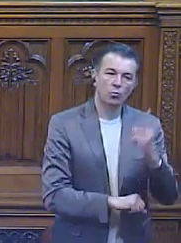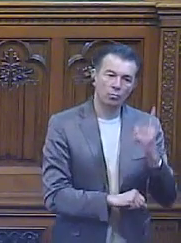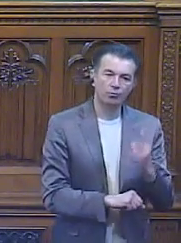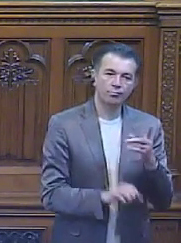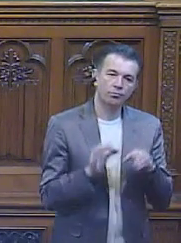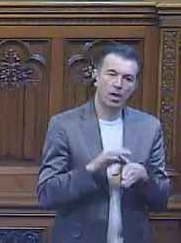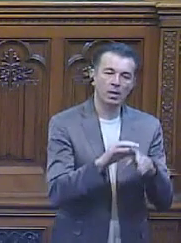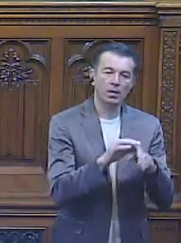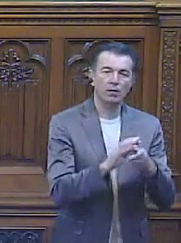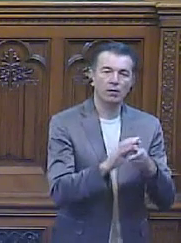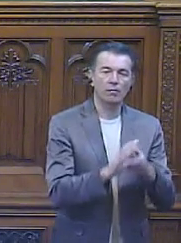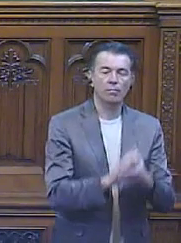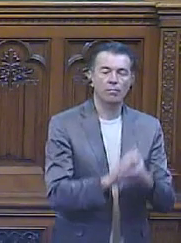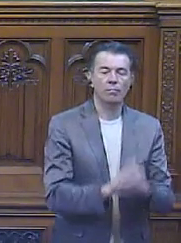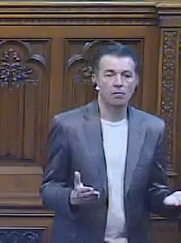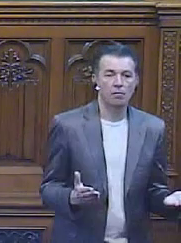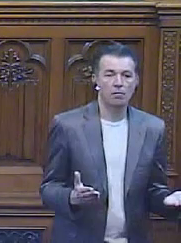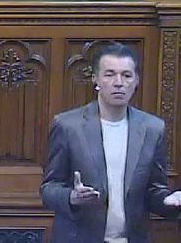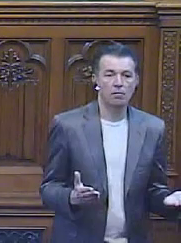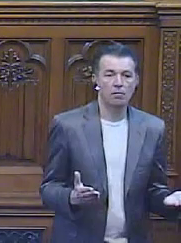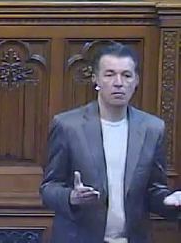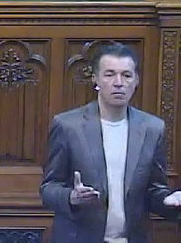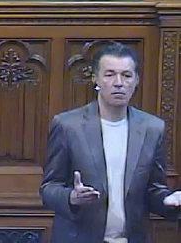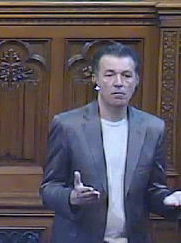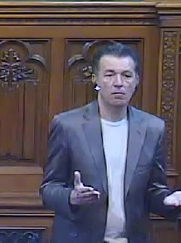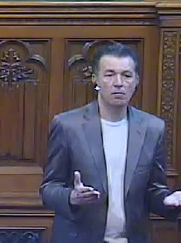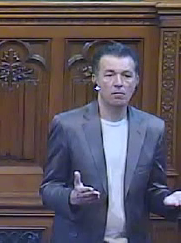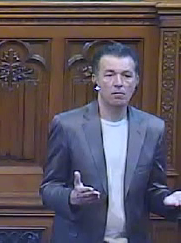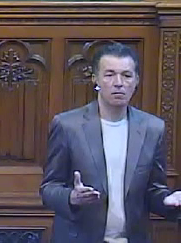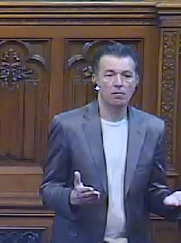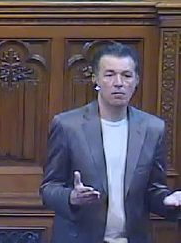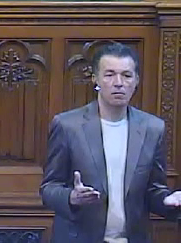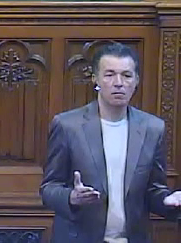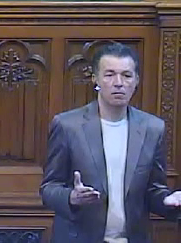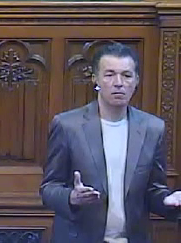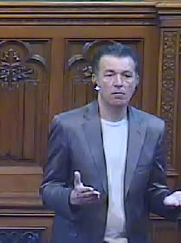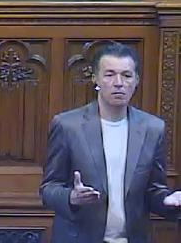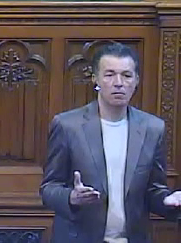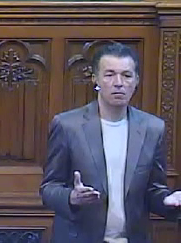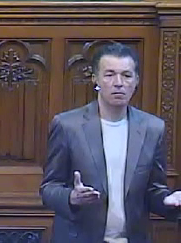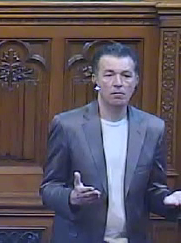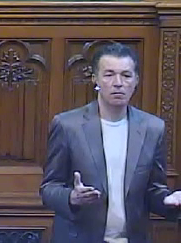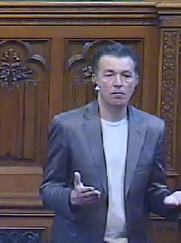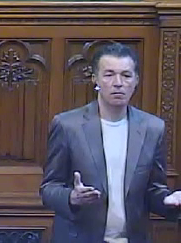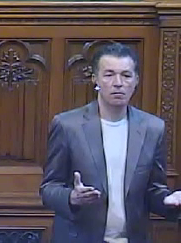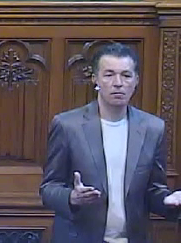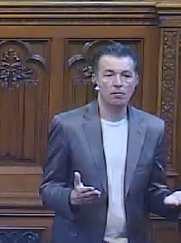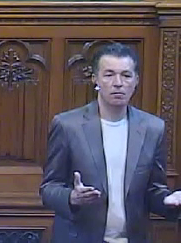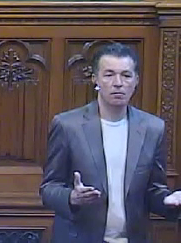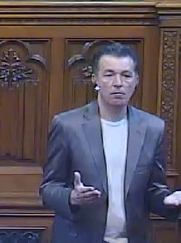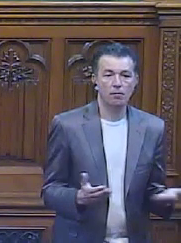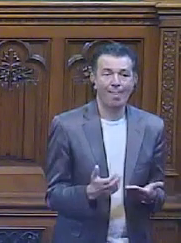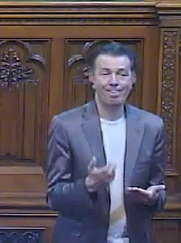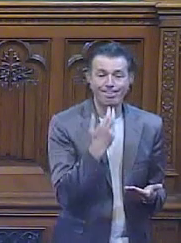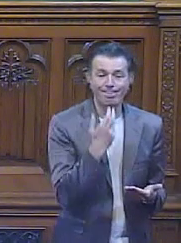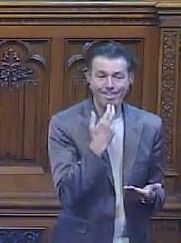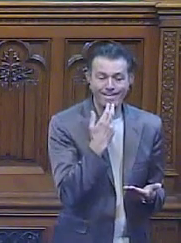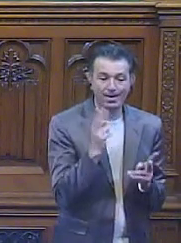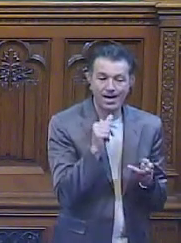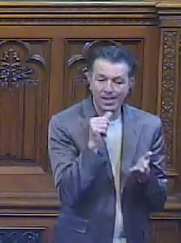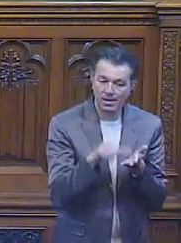eingeführt. Ein Mix aus kostenloser Energieberatung mit Maßnahmensetzung und finanzieller Unterstützung.